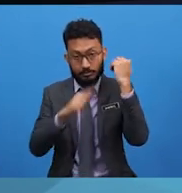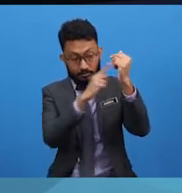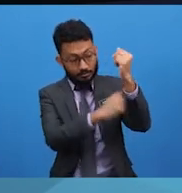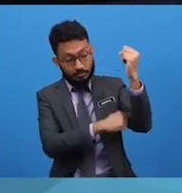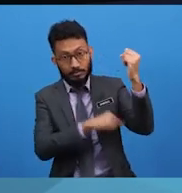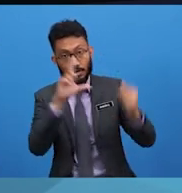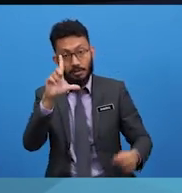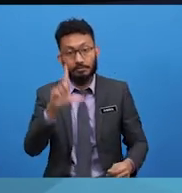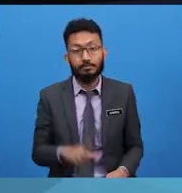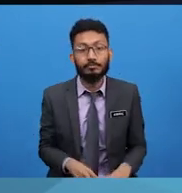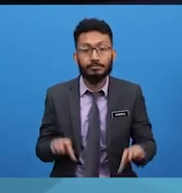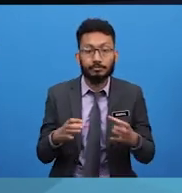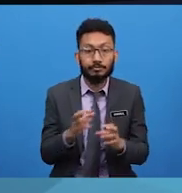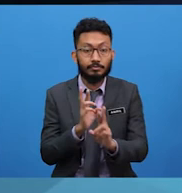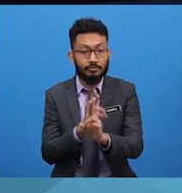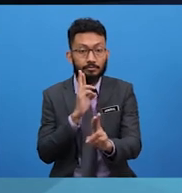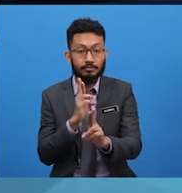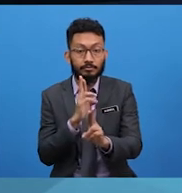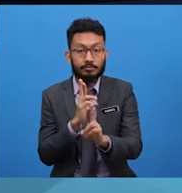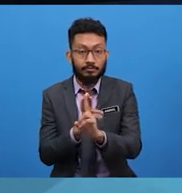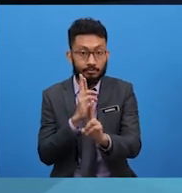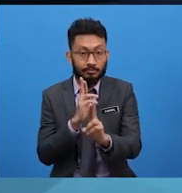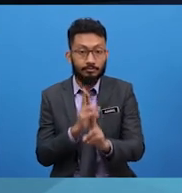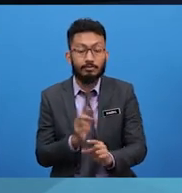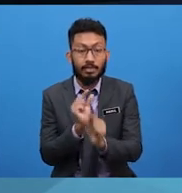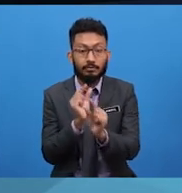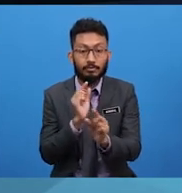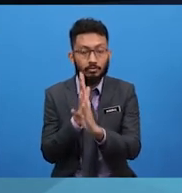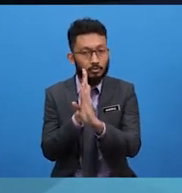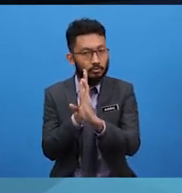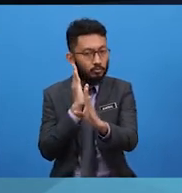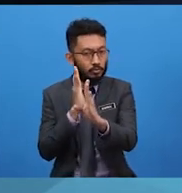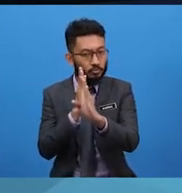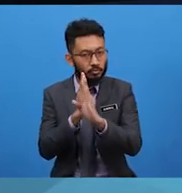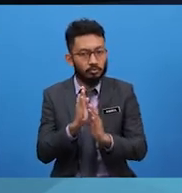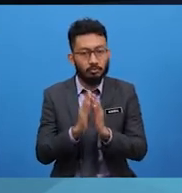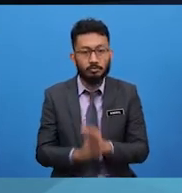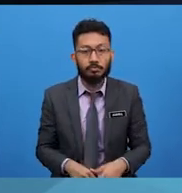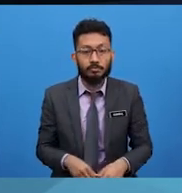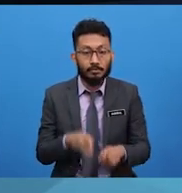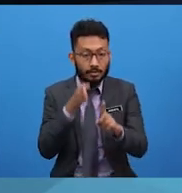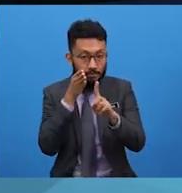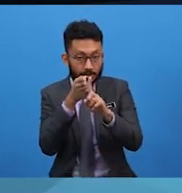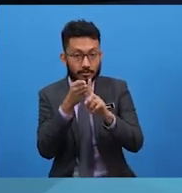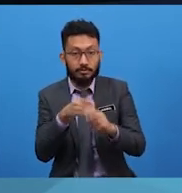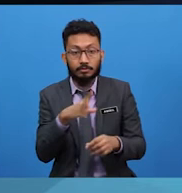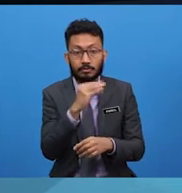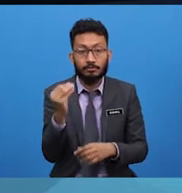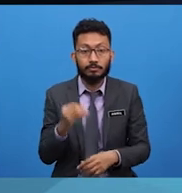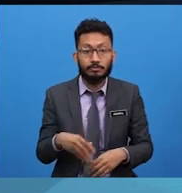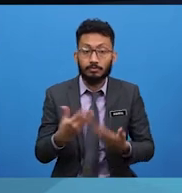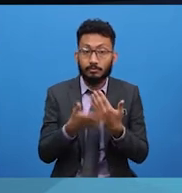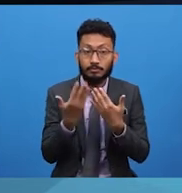untuk membuat garisan lurus dan garisan bersudut tepat pada pola serta